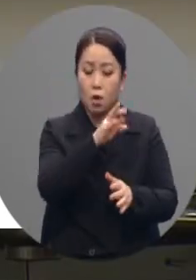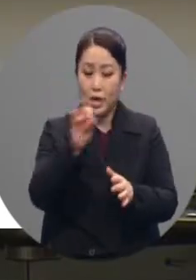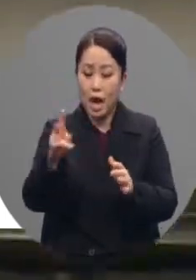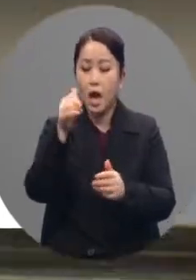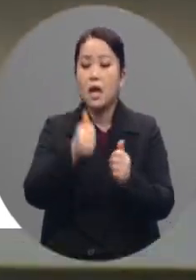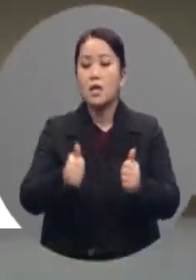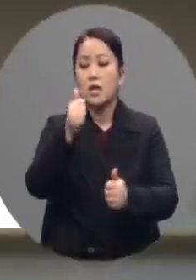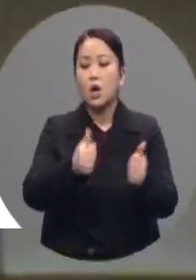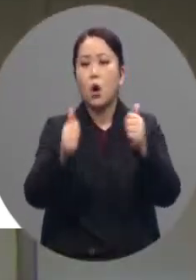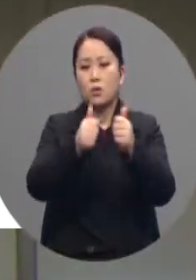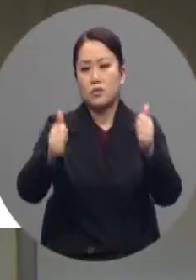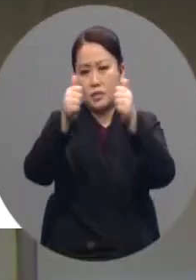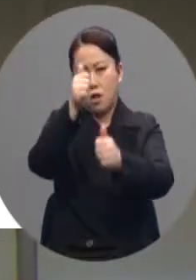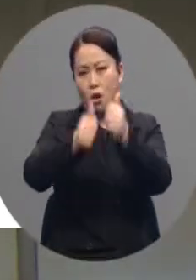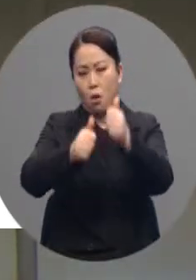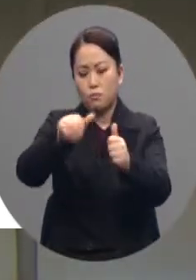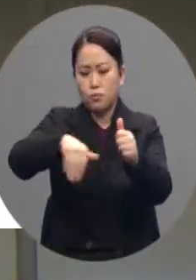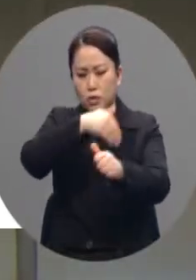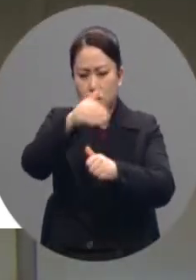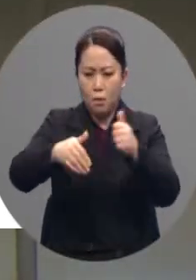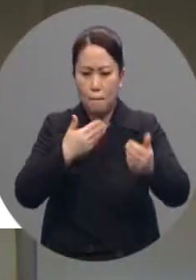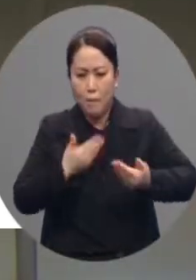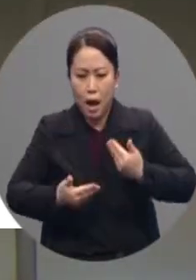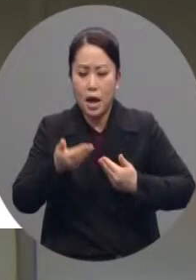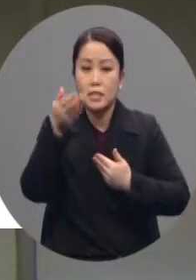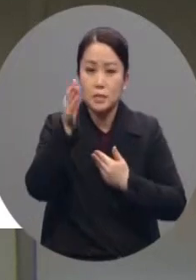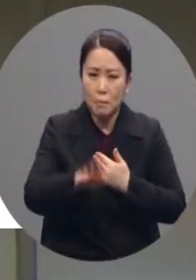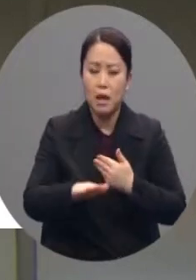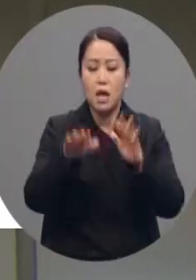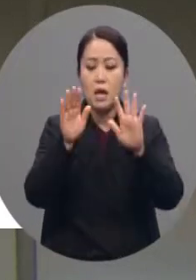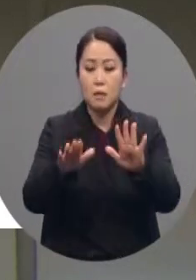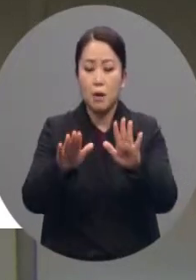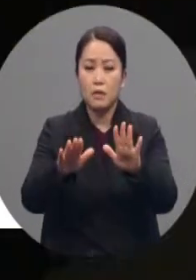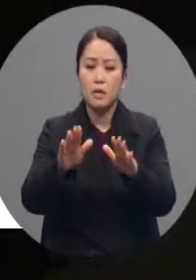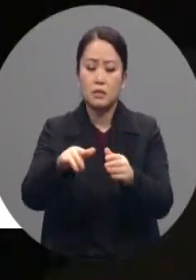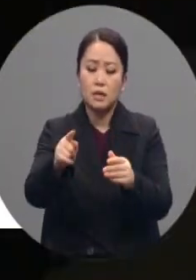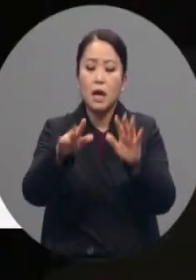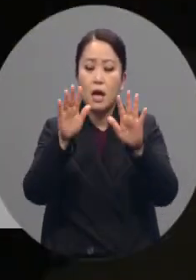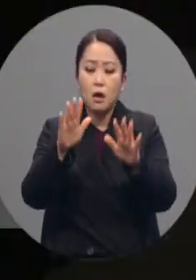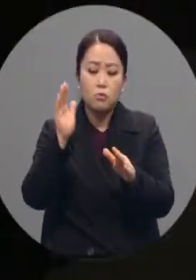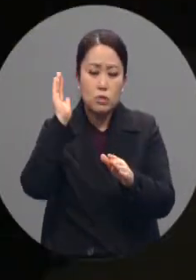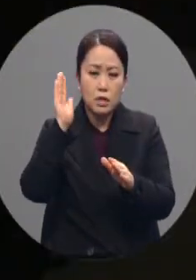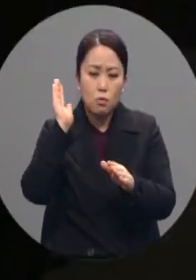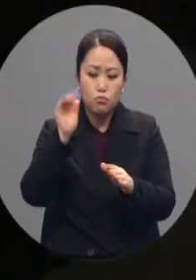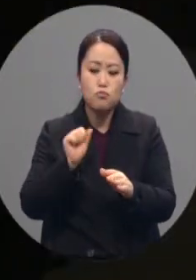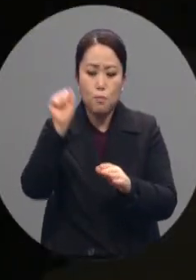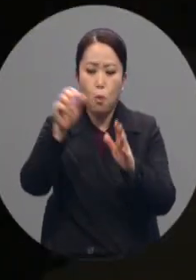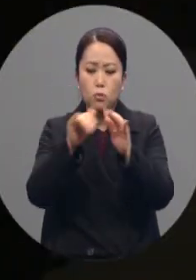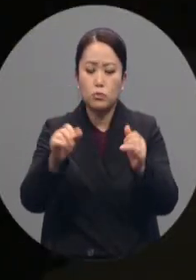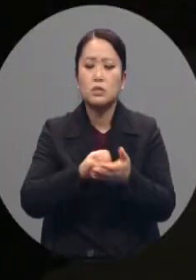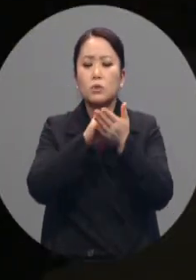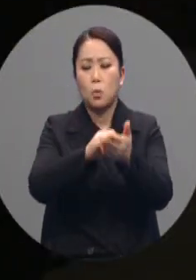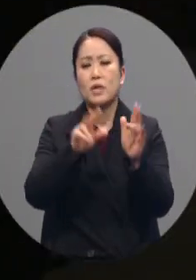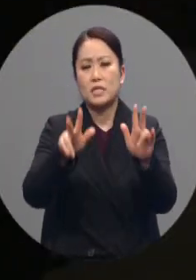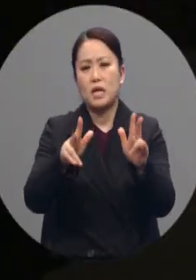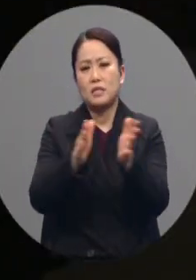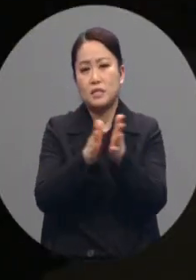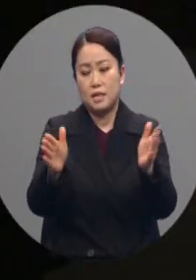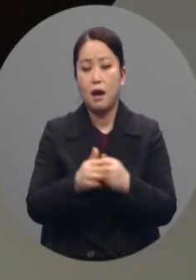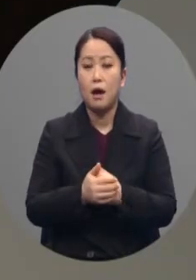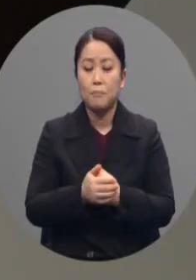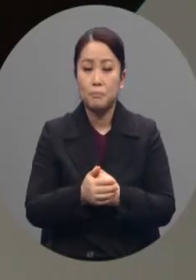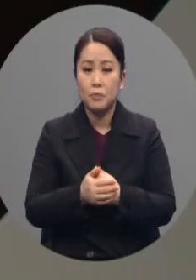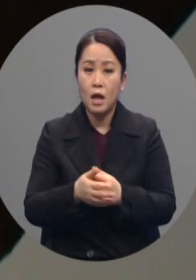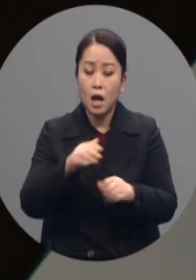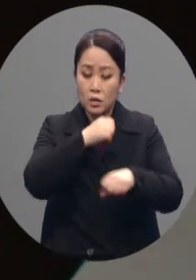시점이지만 이번 지방선거는 이제서야 후보군의 윤곽이 잡혀가고 있습니다. 더불어민주당은 대선 패배의